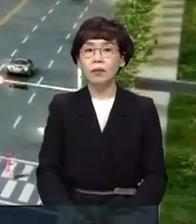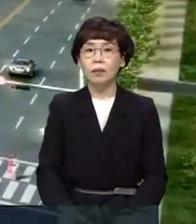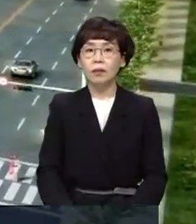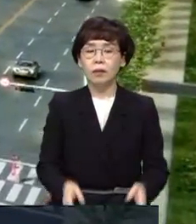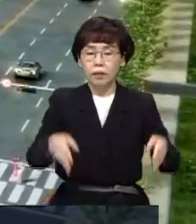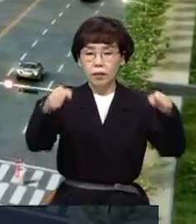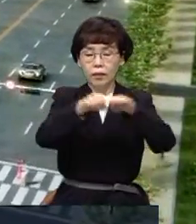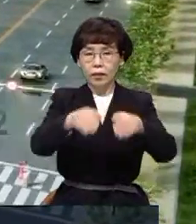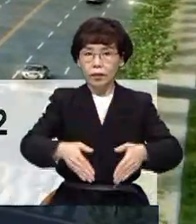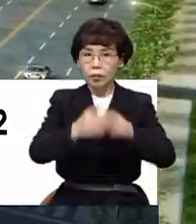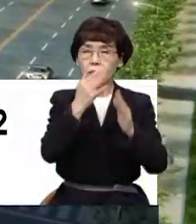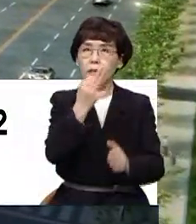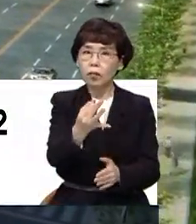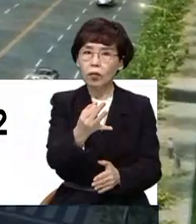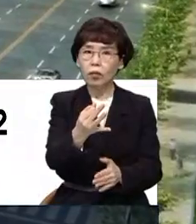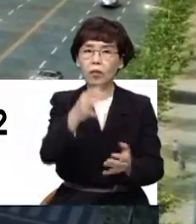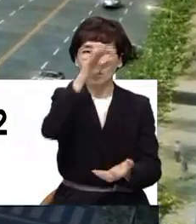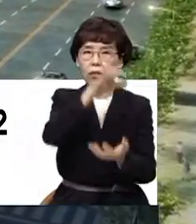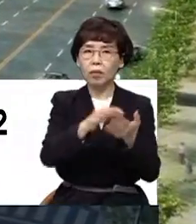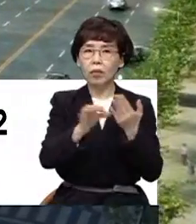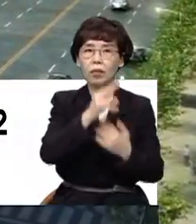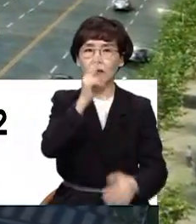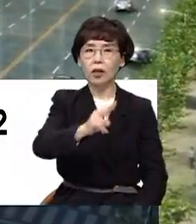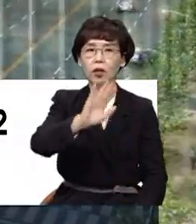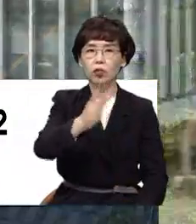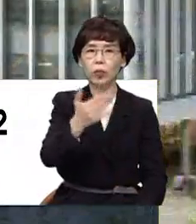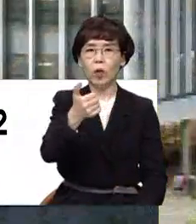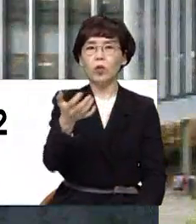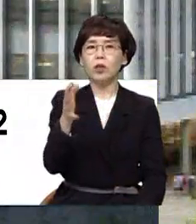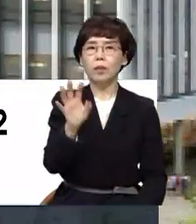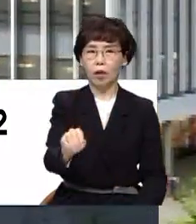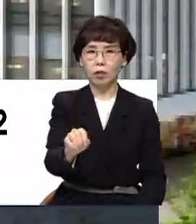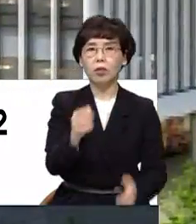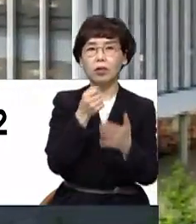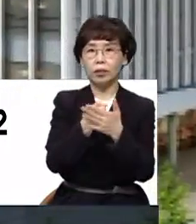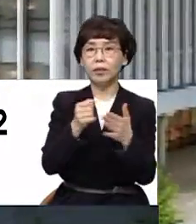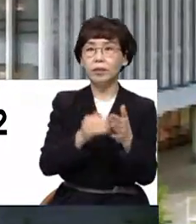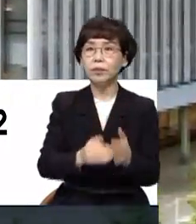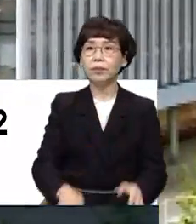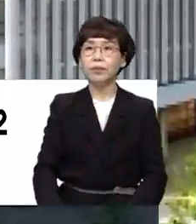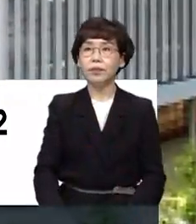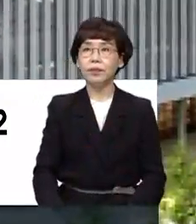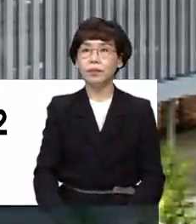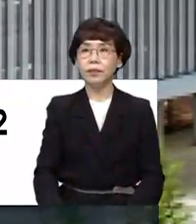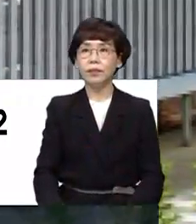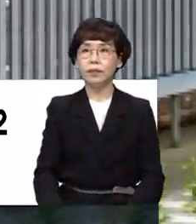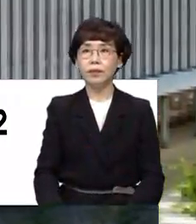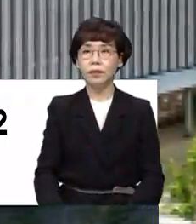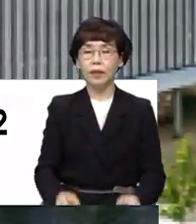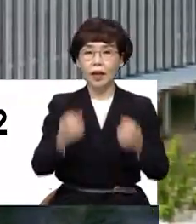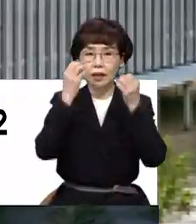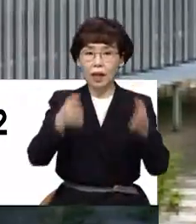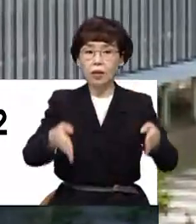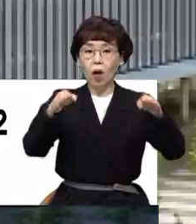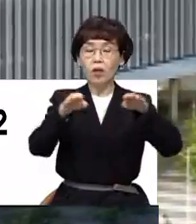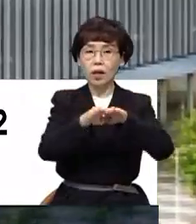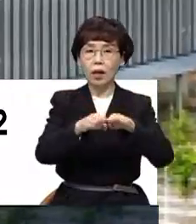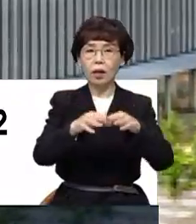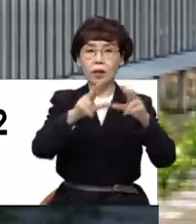청사 건립에 들어가는 총 사업비는 2009 150억 원으로 책정되었습니다 새 청사 의 규모는